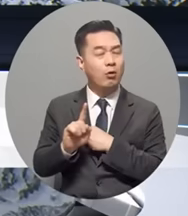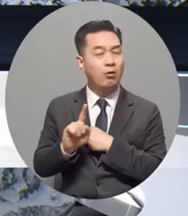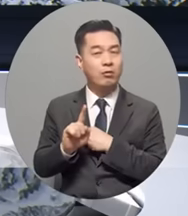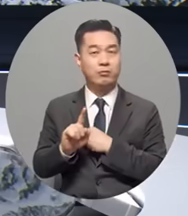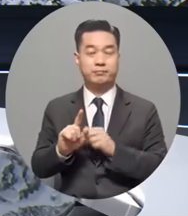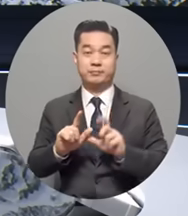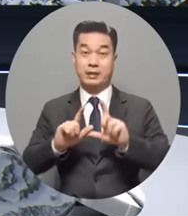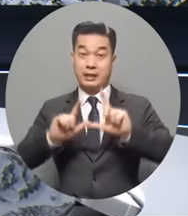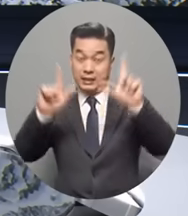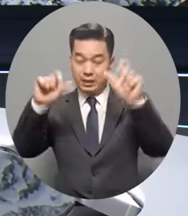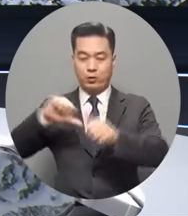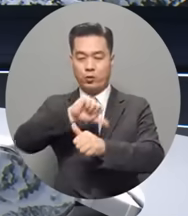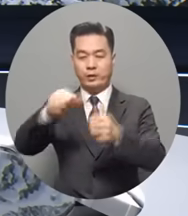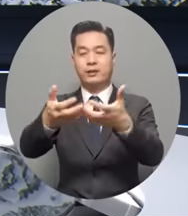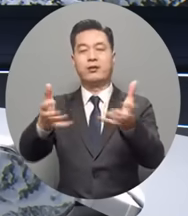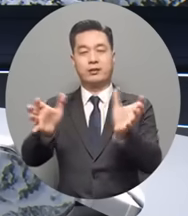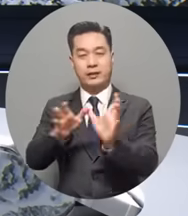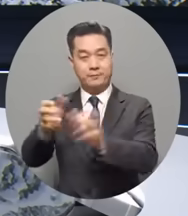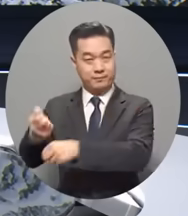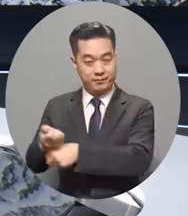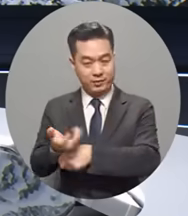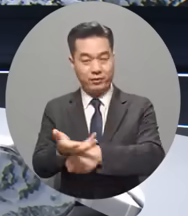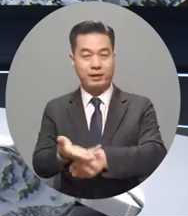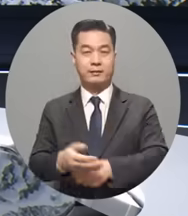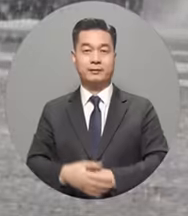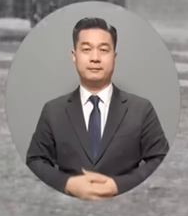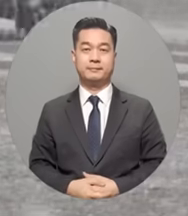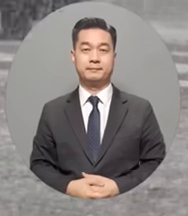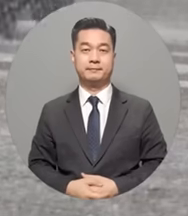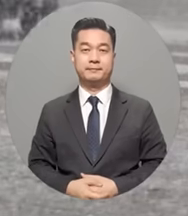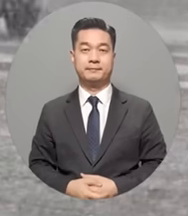기후환경팀 현인아 기자가 설명해 드리겠습니다.